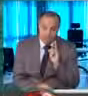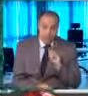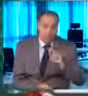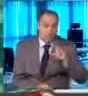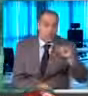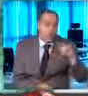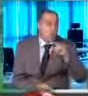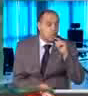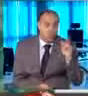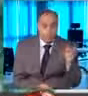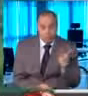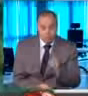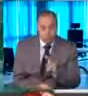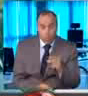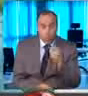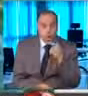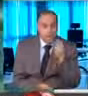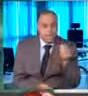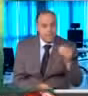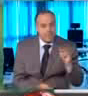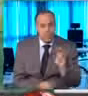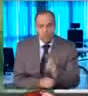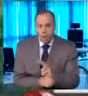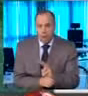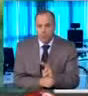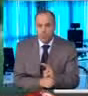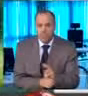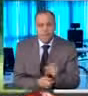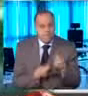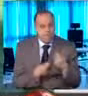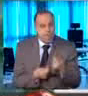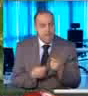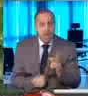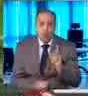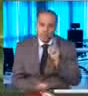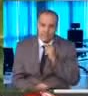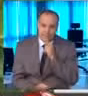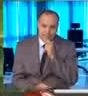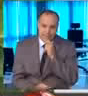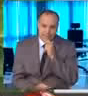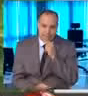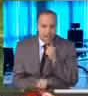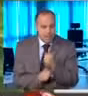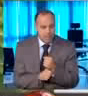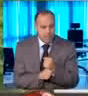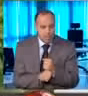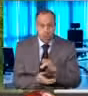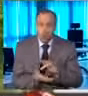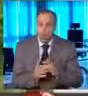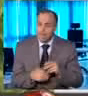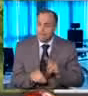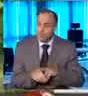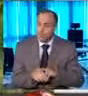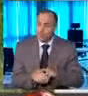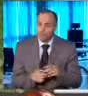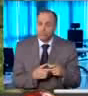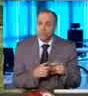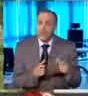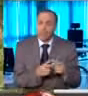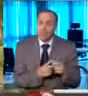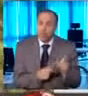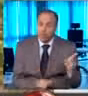السوق الروسية، والعمل على مزيد مراقبة مسالك التزويد والتسويق بالعمل مع مختلف الهياكل والمؤسسات